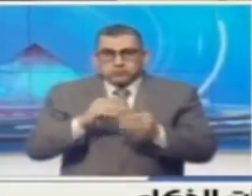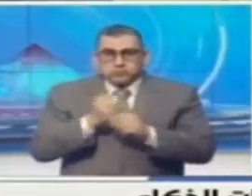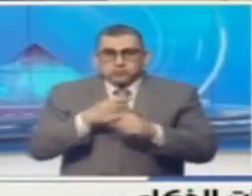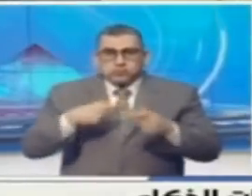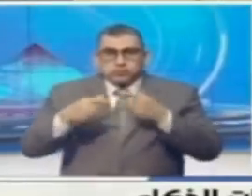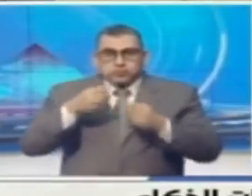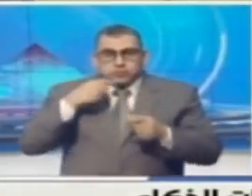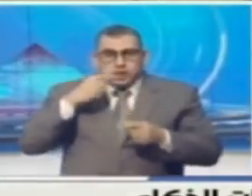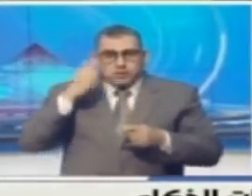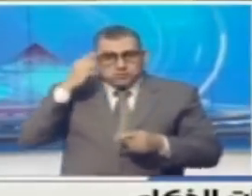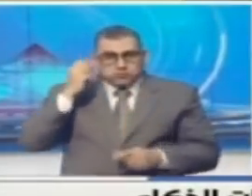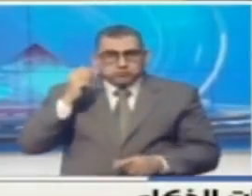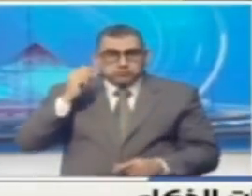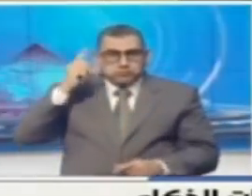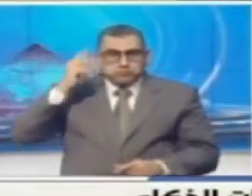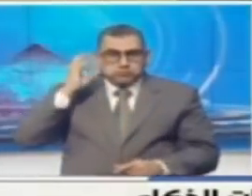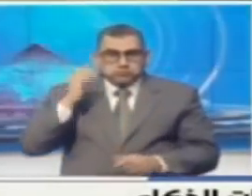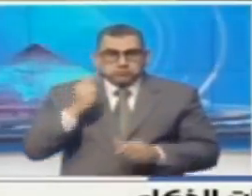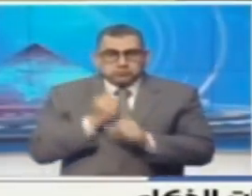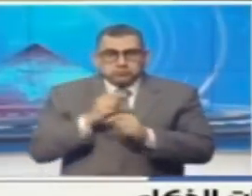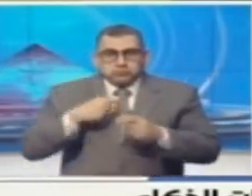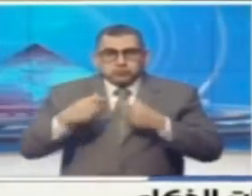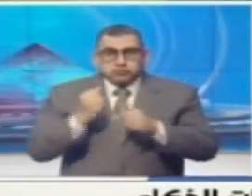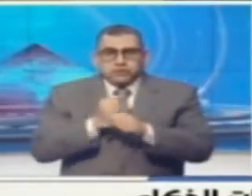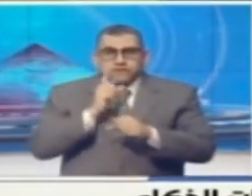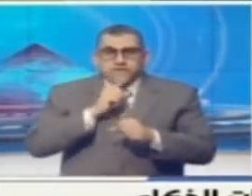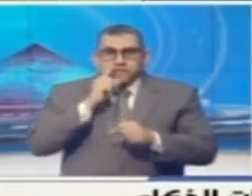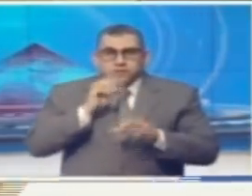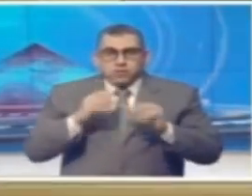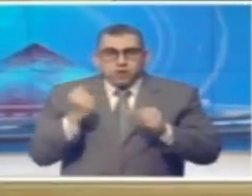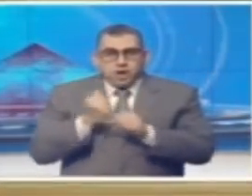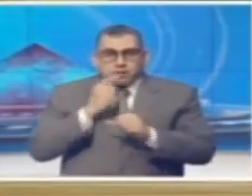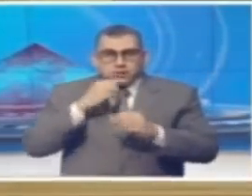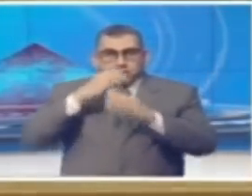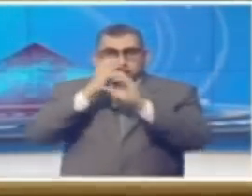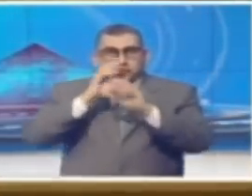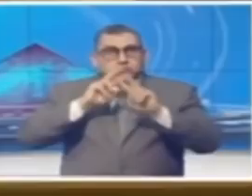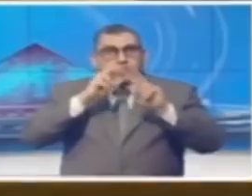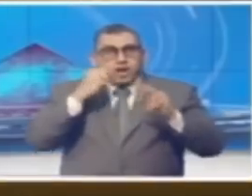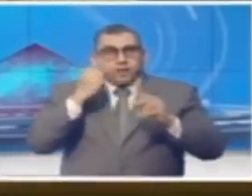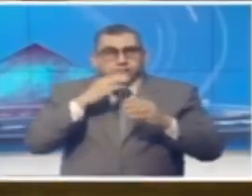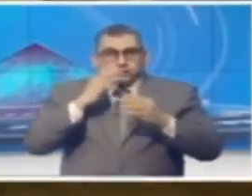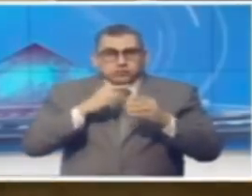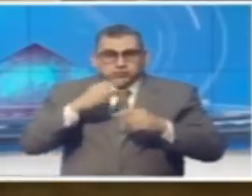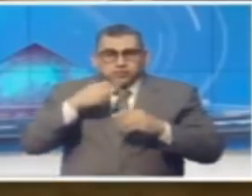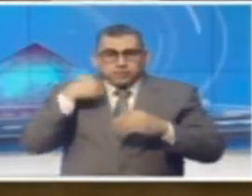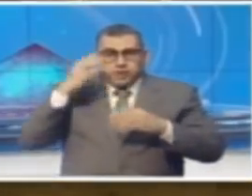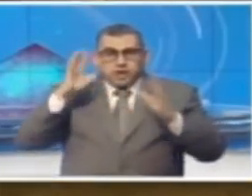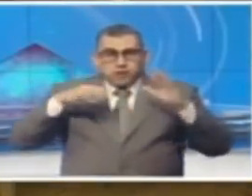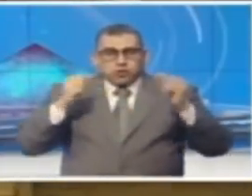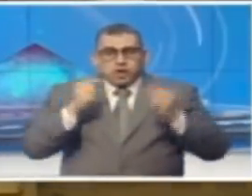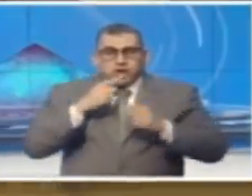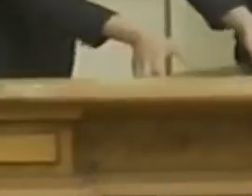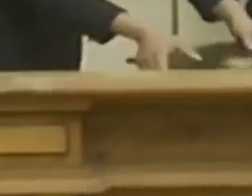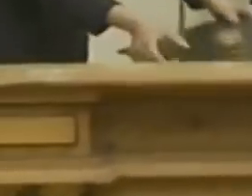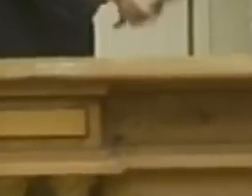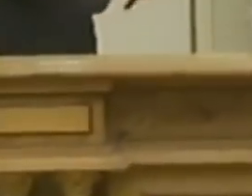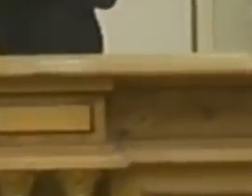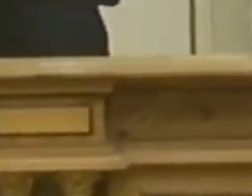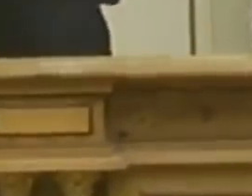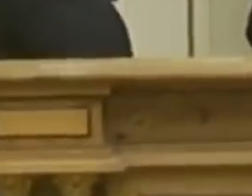الذكاء الاصطناعي في تطوير الخدمات المقدمة للمهتمين بالأرصاد والتنبؤات الجوية.